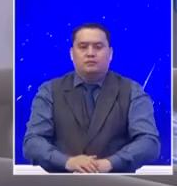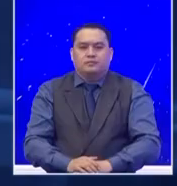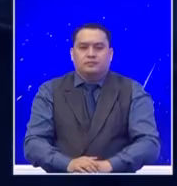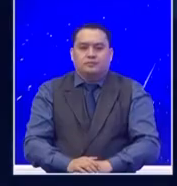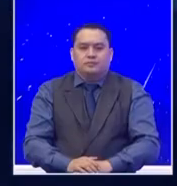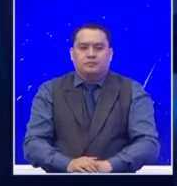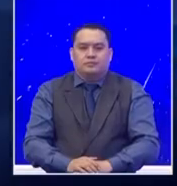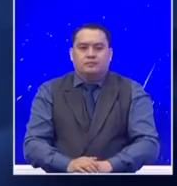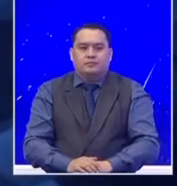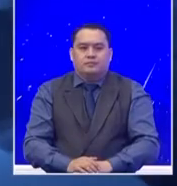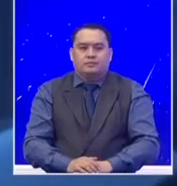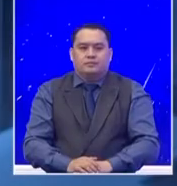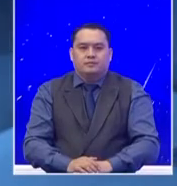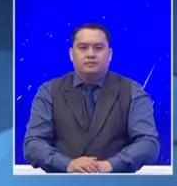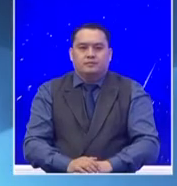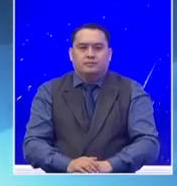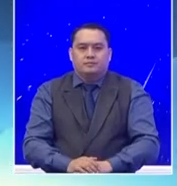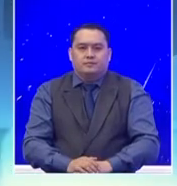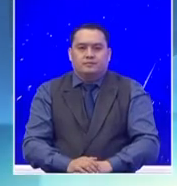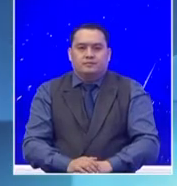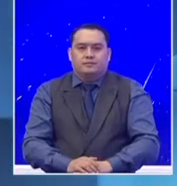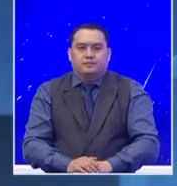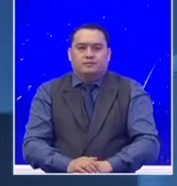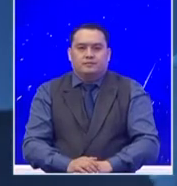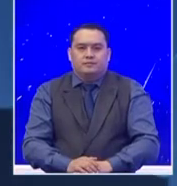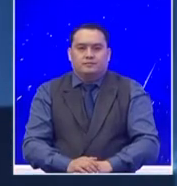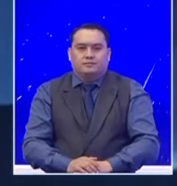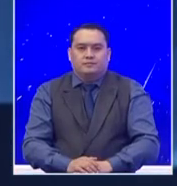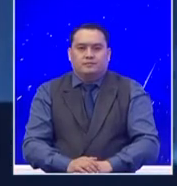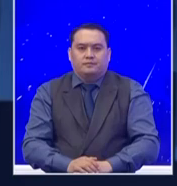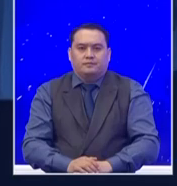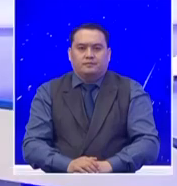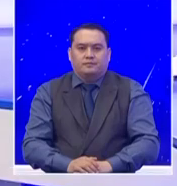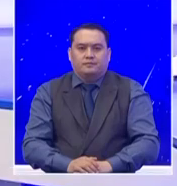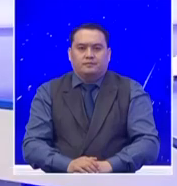хирургии. Ануар Амангельдинов, Кайрат Костурганов, телеканал ЖТСУ.